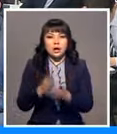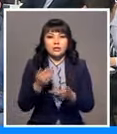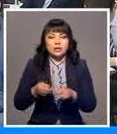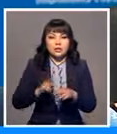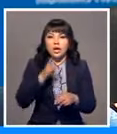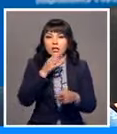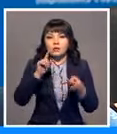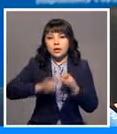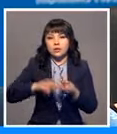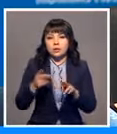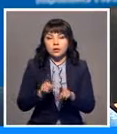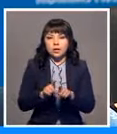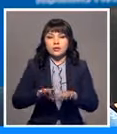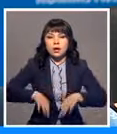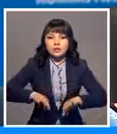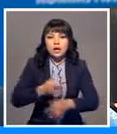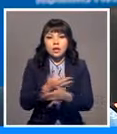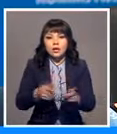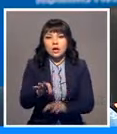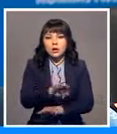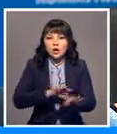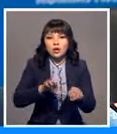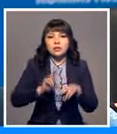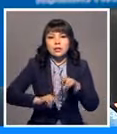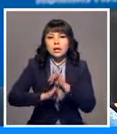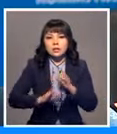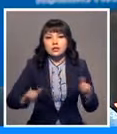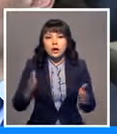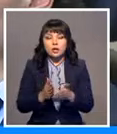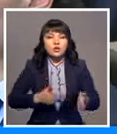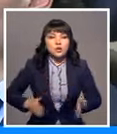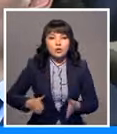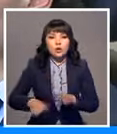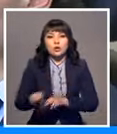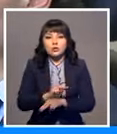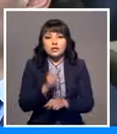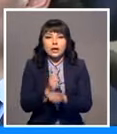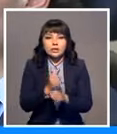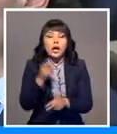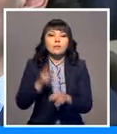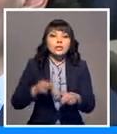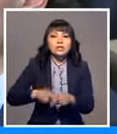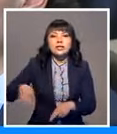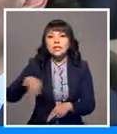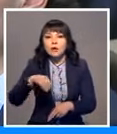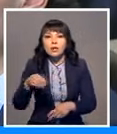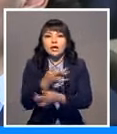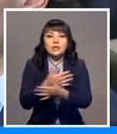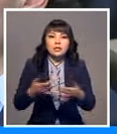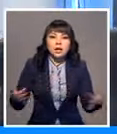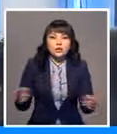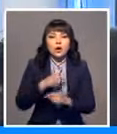елімізде заманауи көліктік логистикалық инфрақұрылым дамып, жол құрылысы кең өріс алмақ. Одан бөлек металл өндірісі, цемент, құрылыс